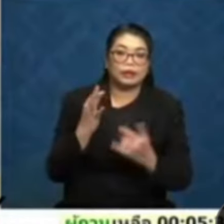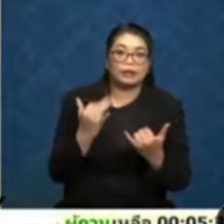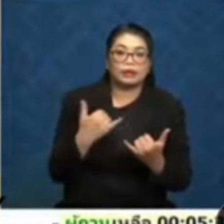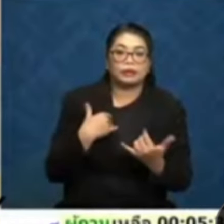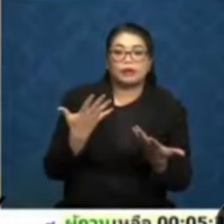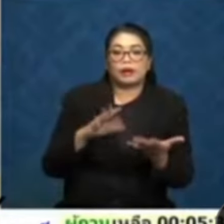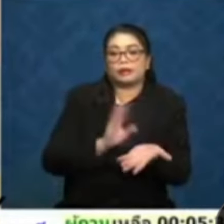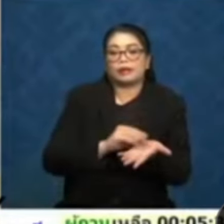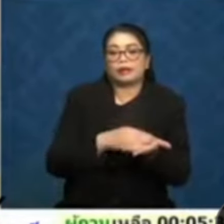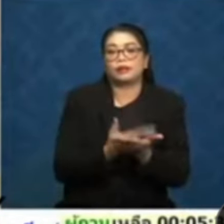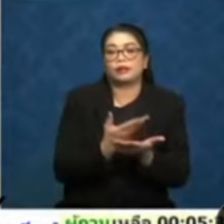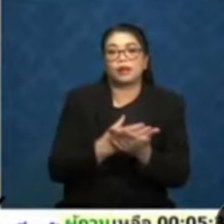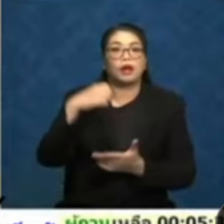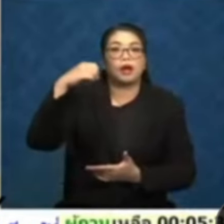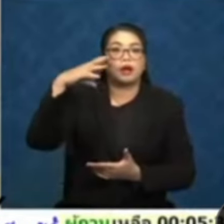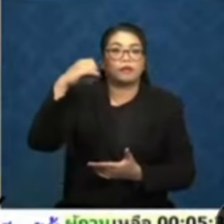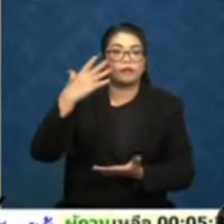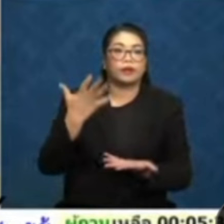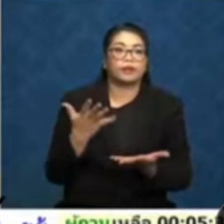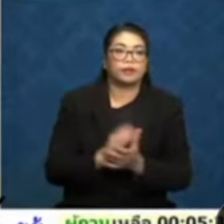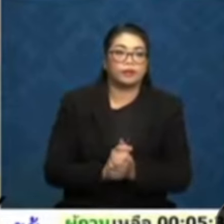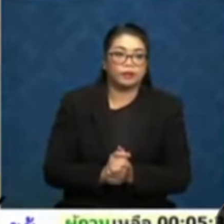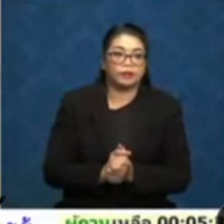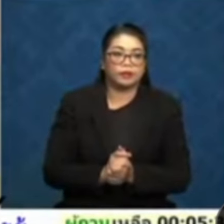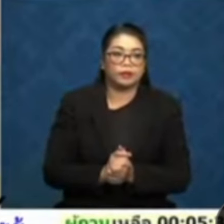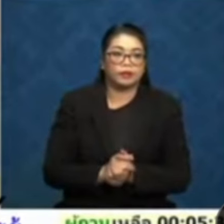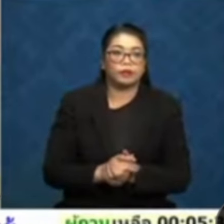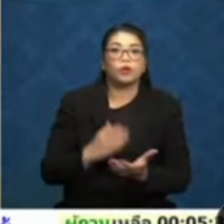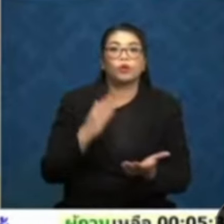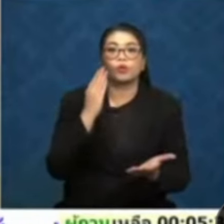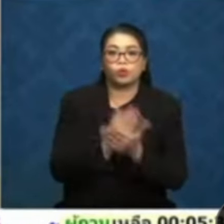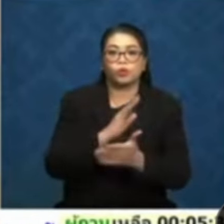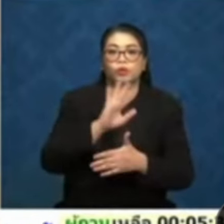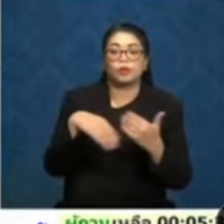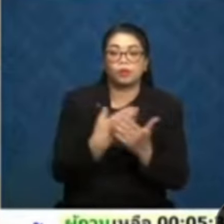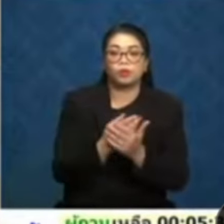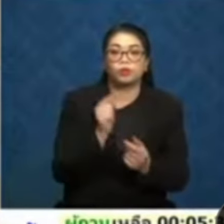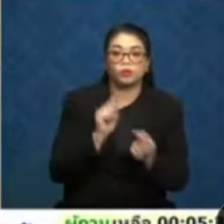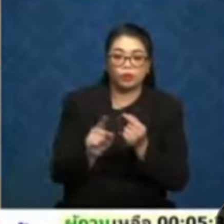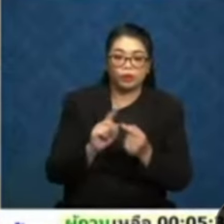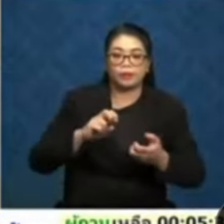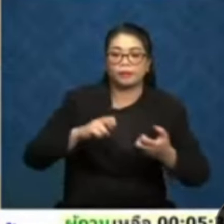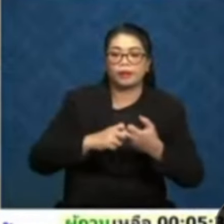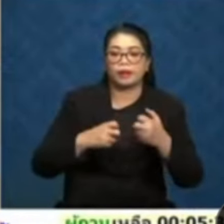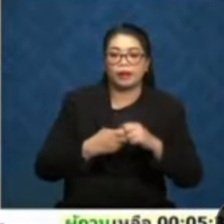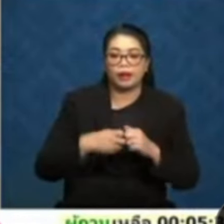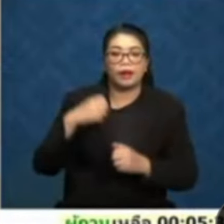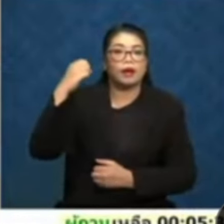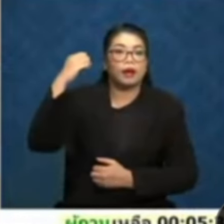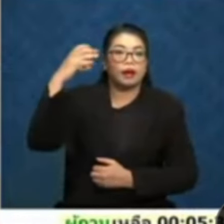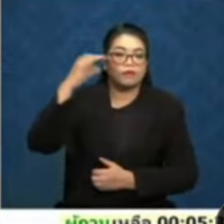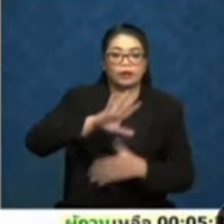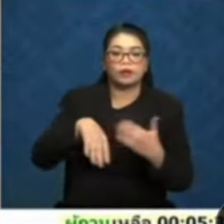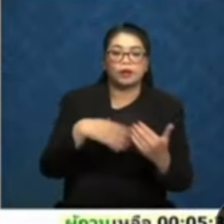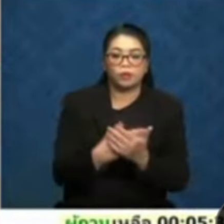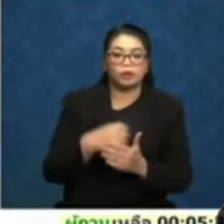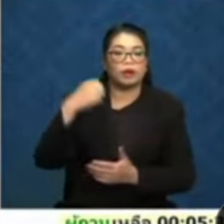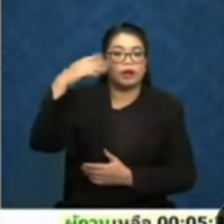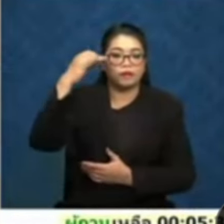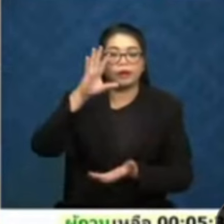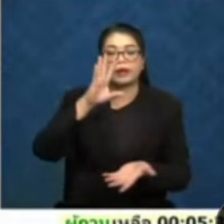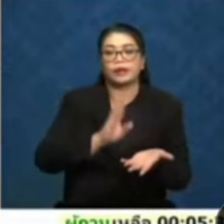คือไม่มีการเก็บค่าไฟเลยนะคะก็คือเอ่องดเว้นให้ทั้งหมดสำหรับในพื้นที่ที่ประสบปัญหาแล้วก็ได้รับผลกระทบแล้วก็ใน